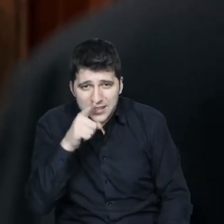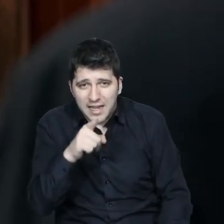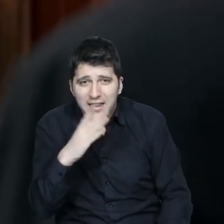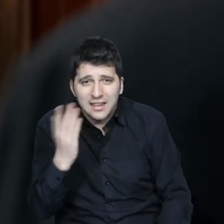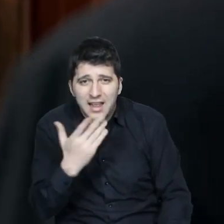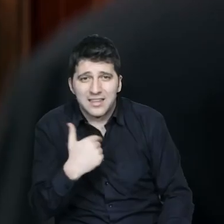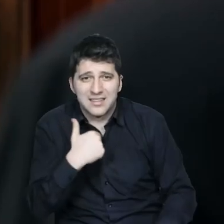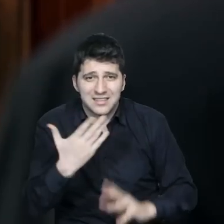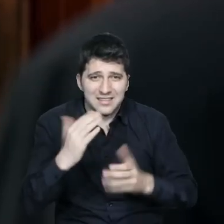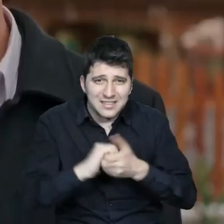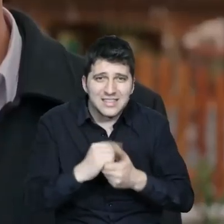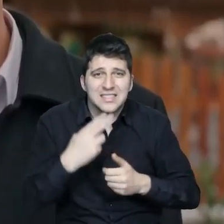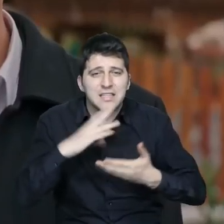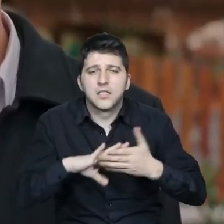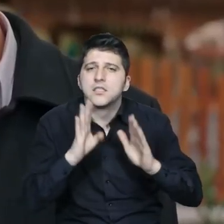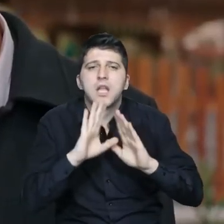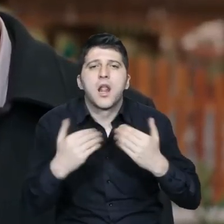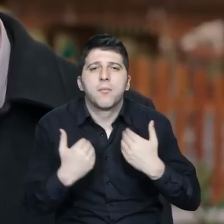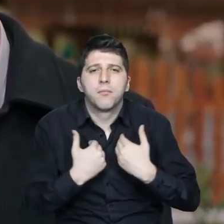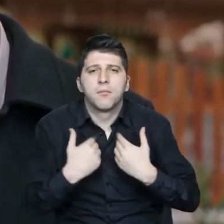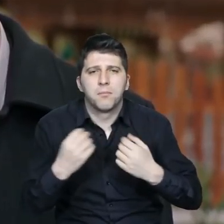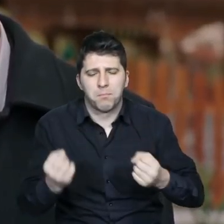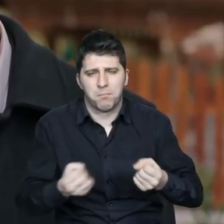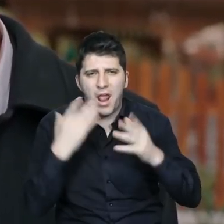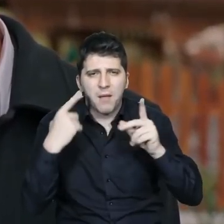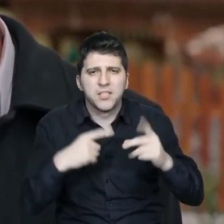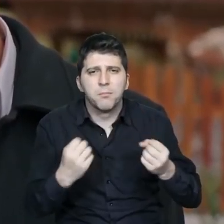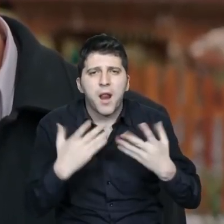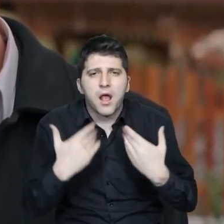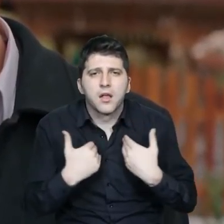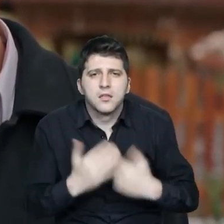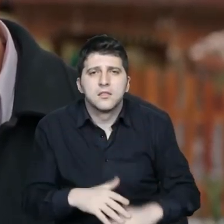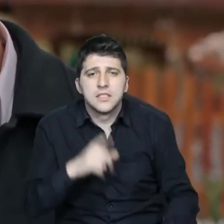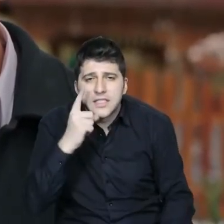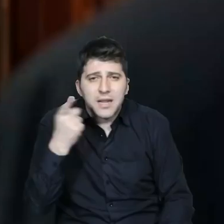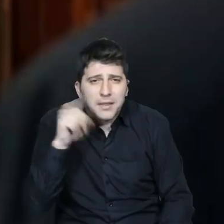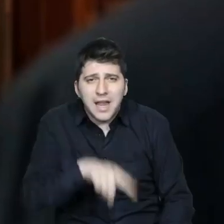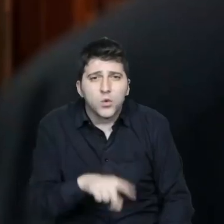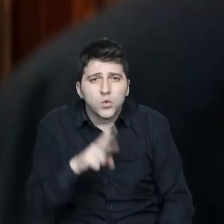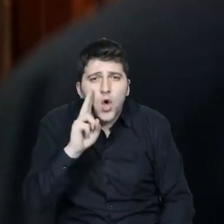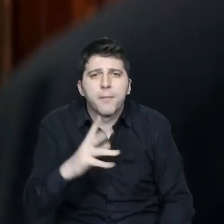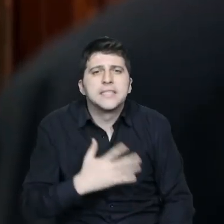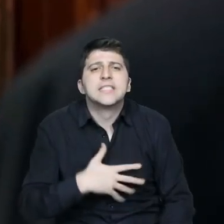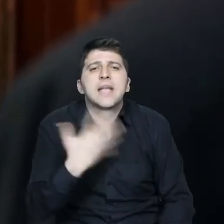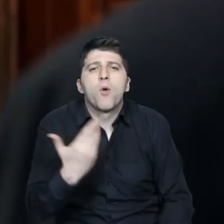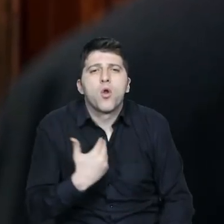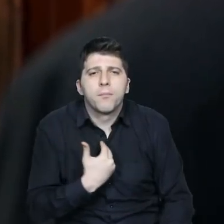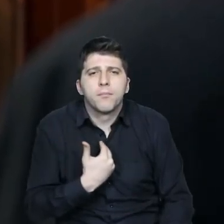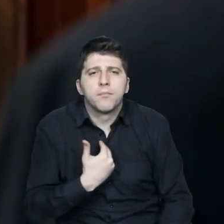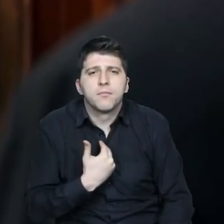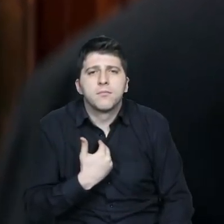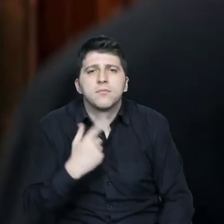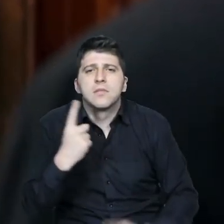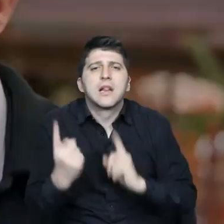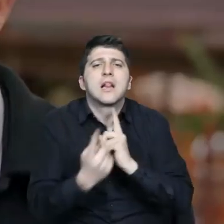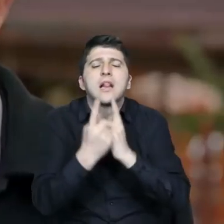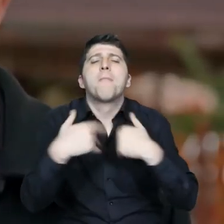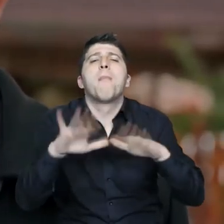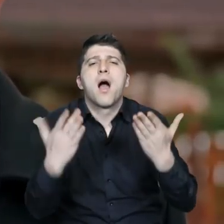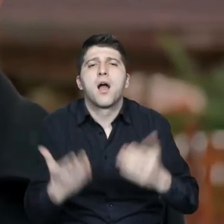ne de Maral'ın değilim, anladın mı beni? Bırak artık peşimi ya. Seni bir daha görmek istemiyorum. Çıkma artık